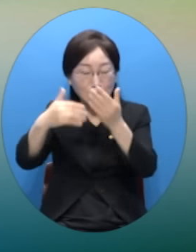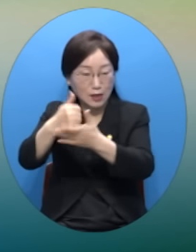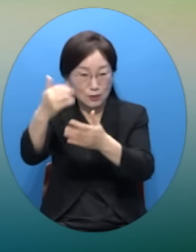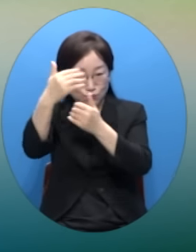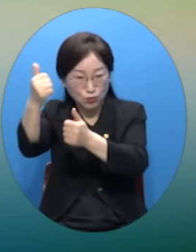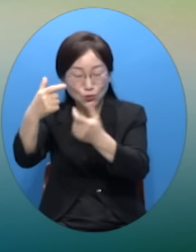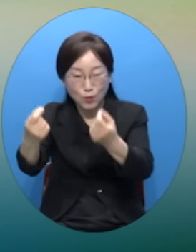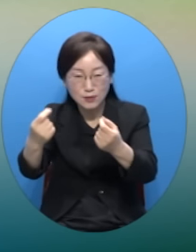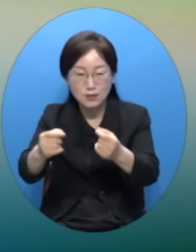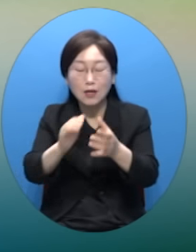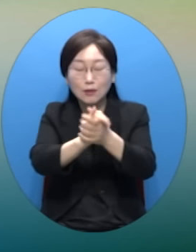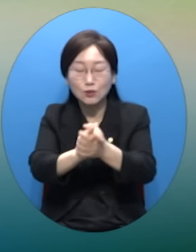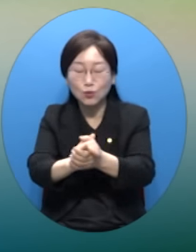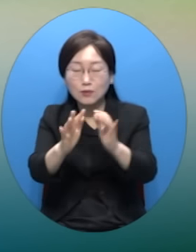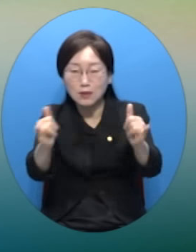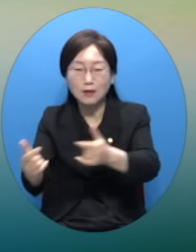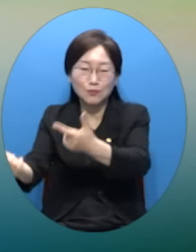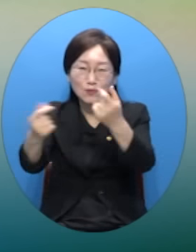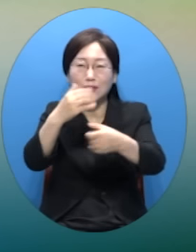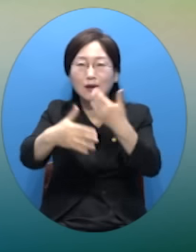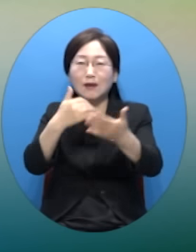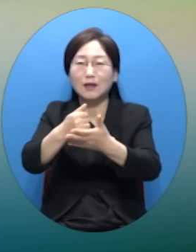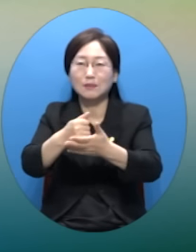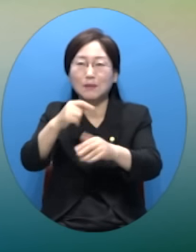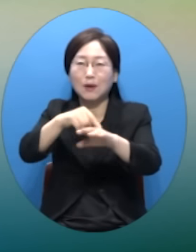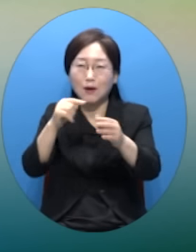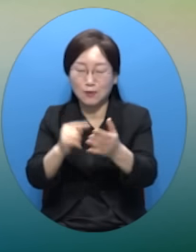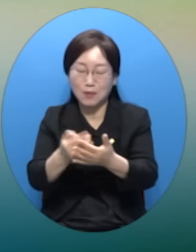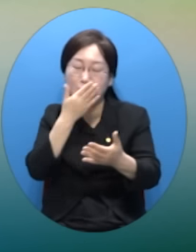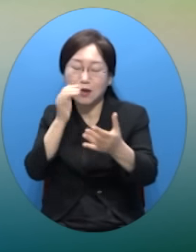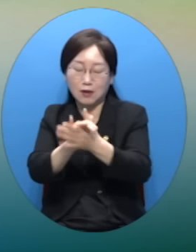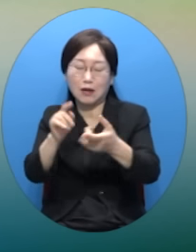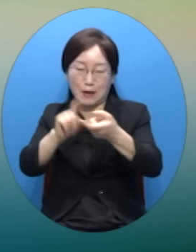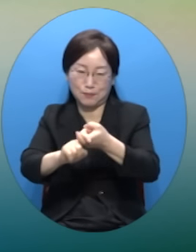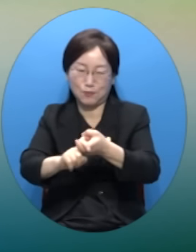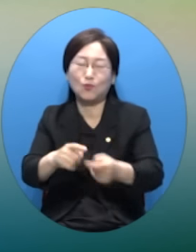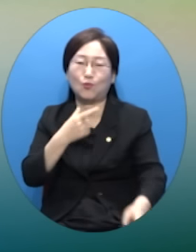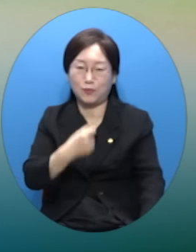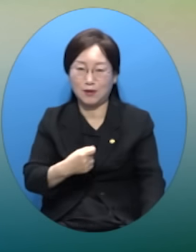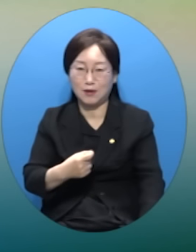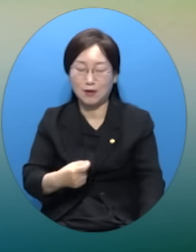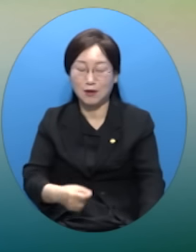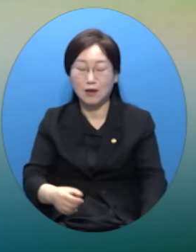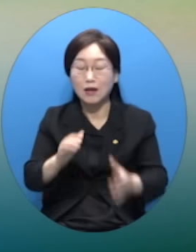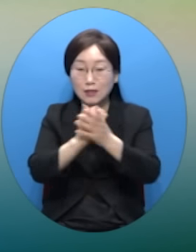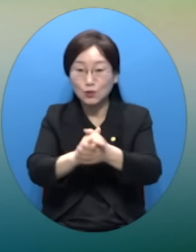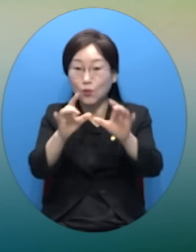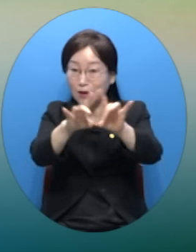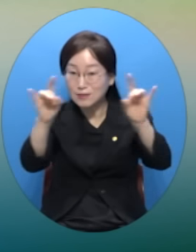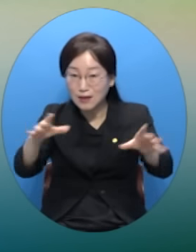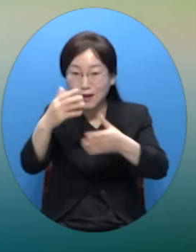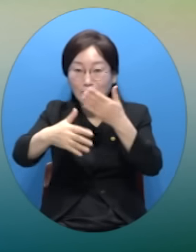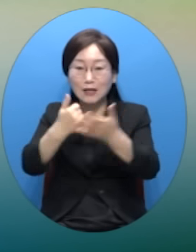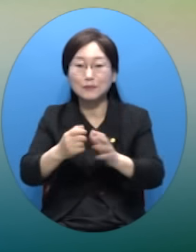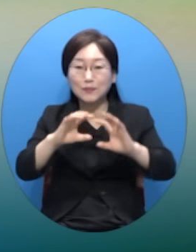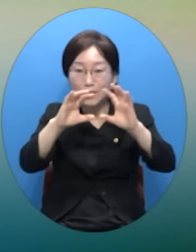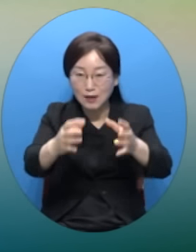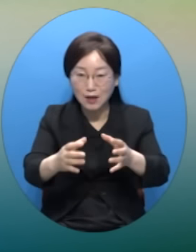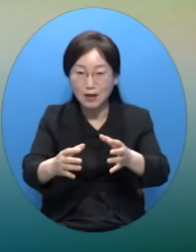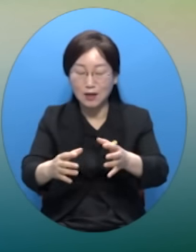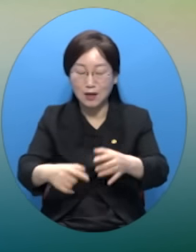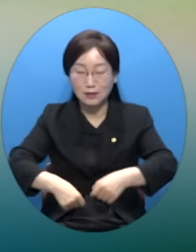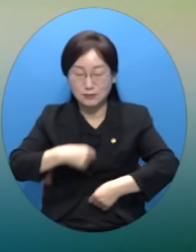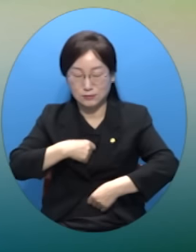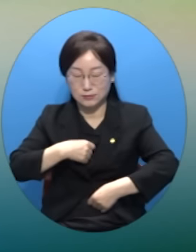마음에 함께 연합할 수 있기를 간절히 소망합니다. 기도자들이 각각 각자 하나님의 나라와 의를